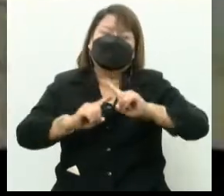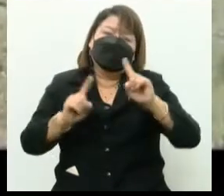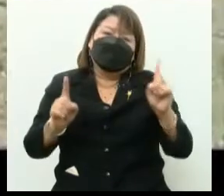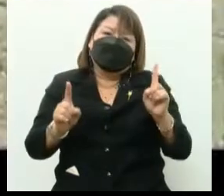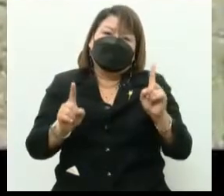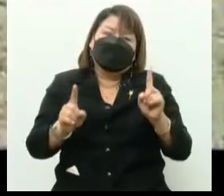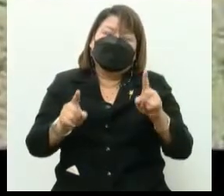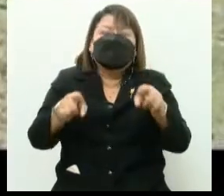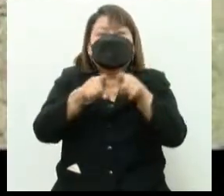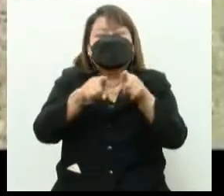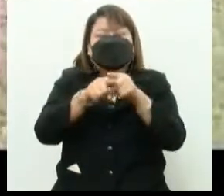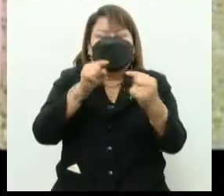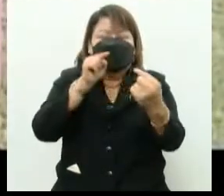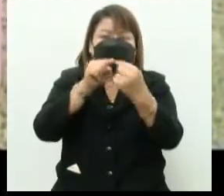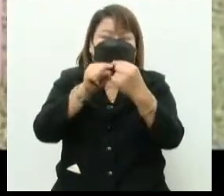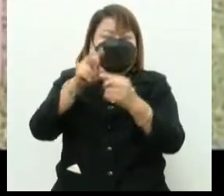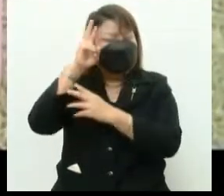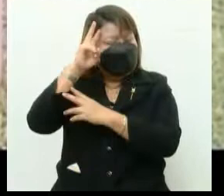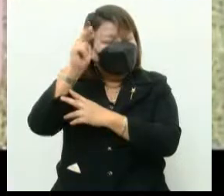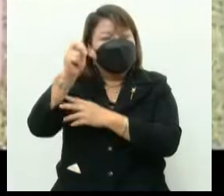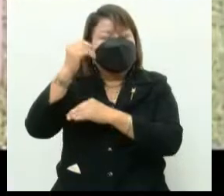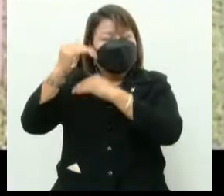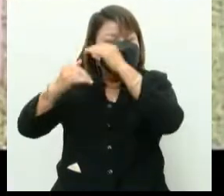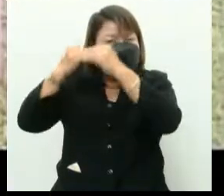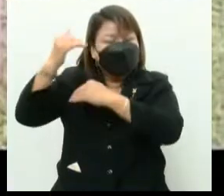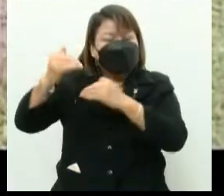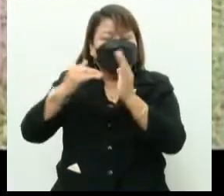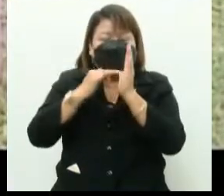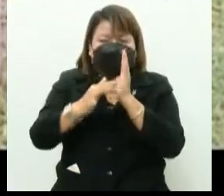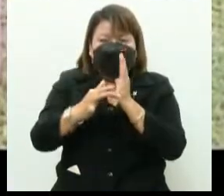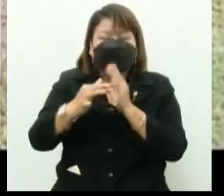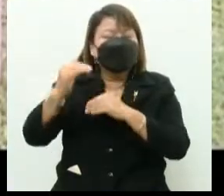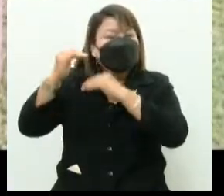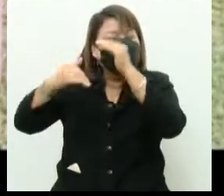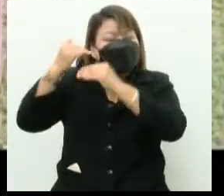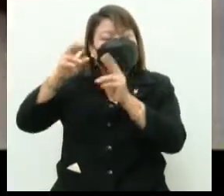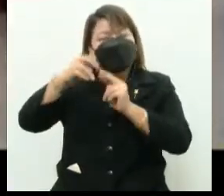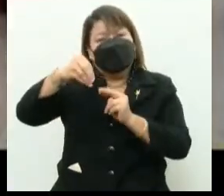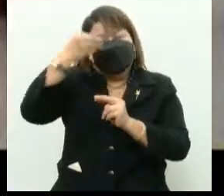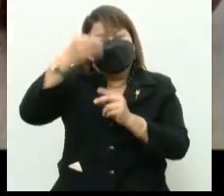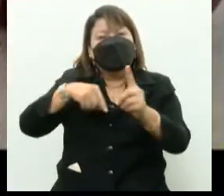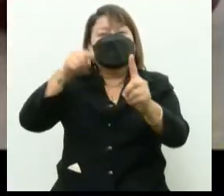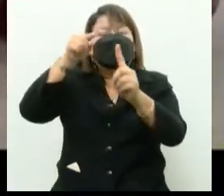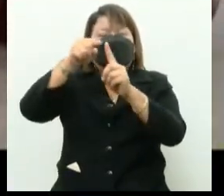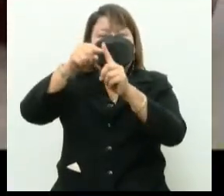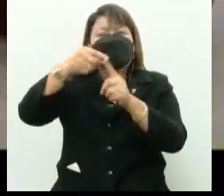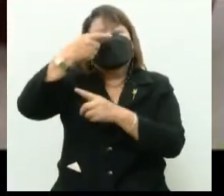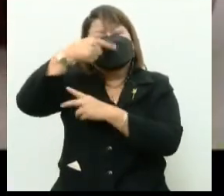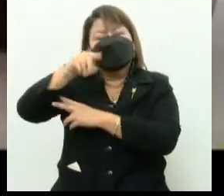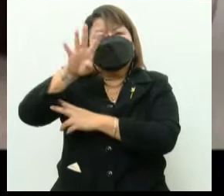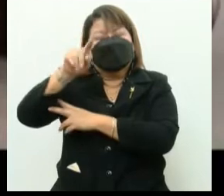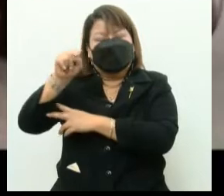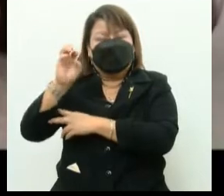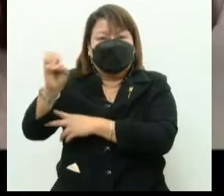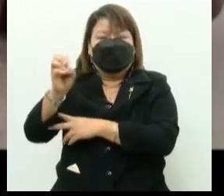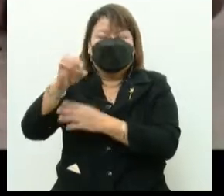ซึ่งสอดคล้องกับนโยบายในการพัฒนาคุณภาพการศึกษาเพื่อพัฒนาผู้เรียนสู่ไทยแลนด์ 4.0 และเป็นการ